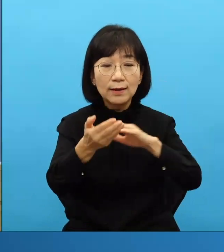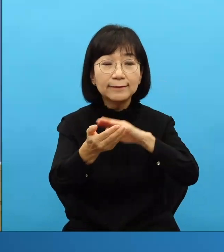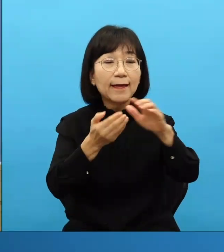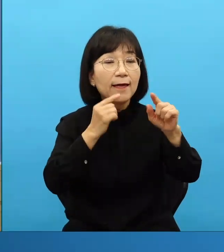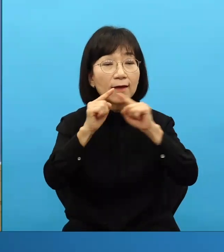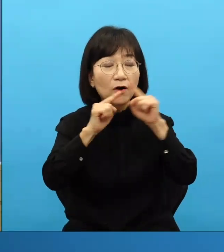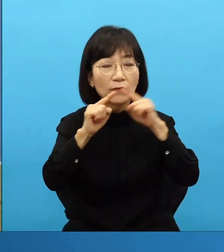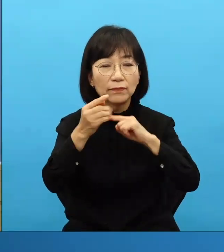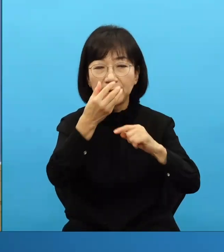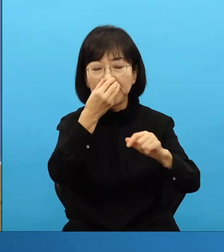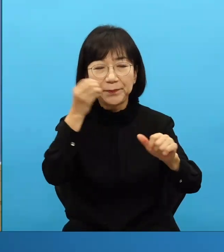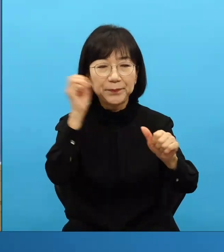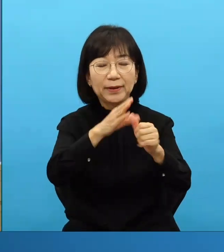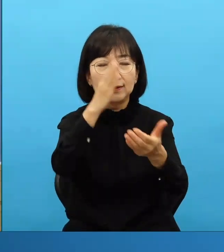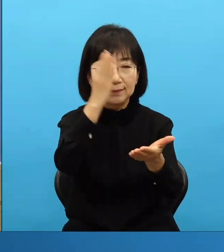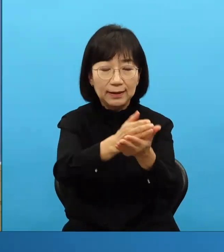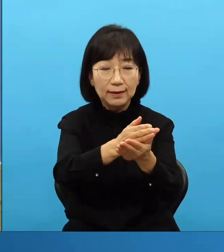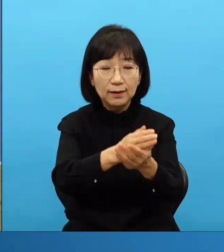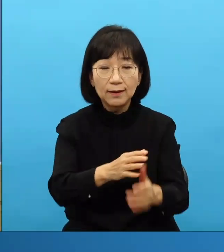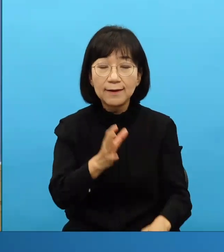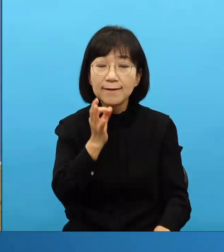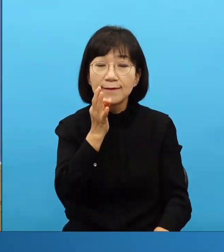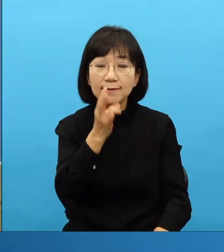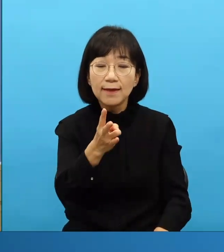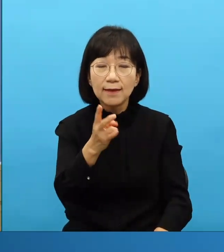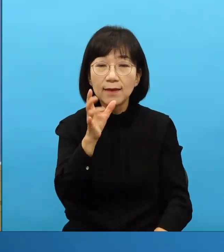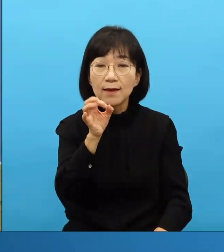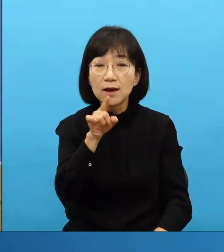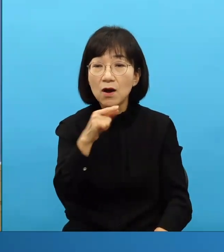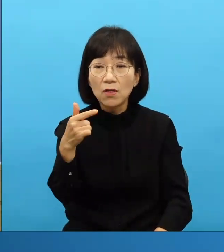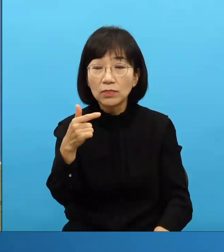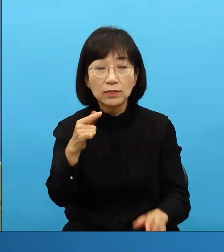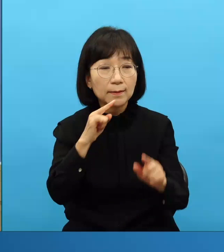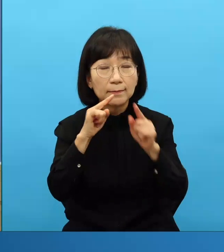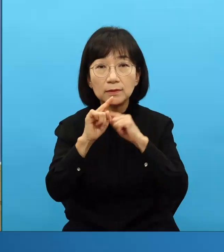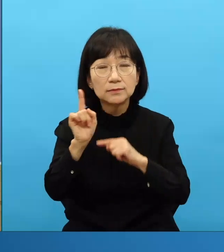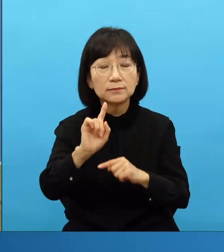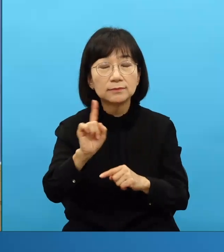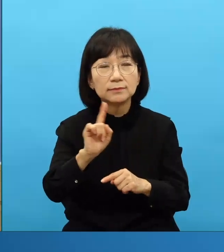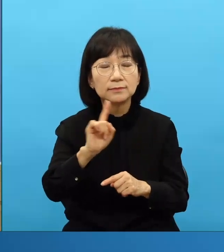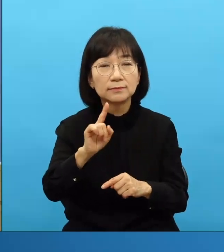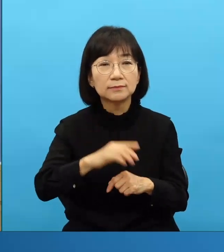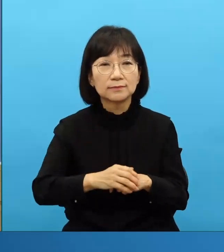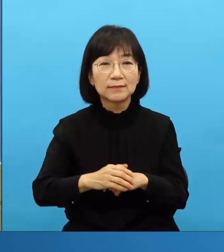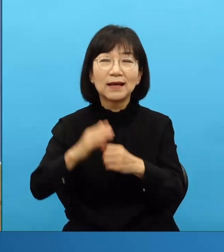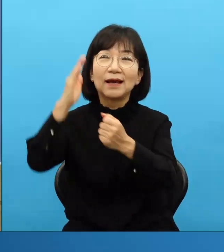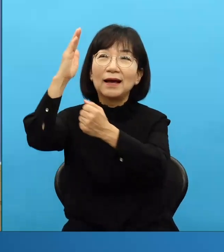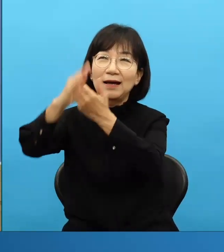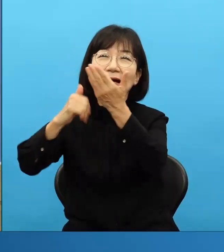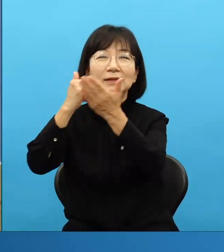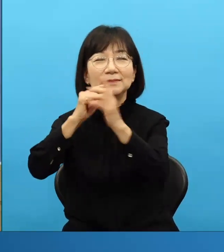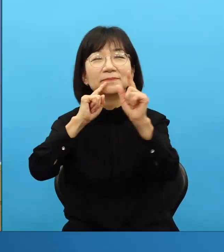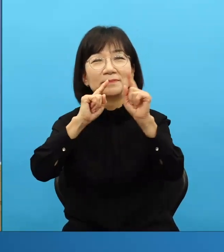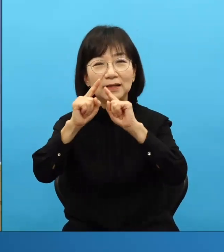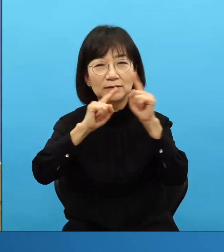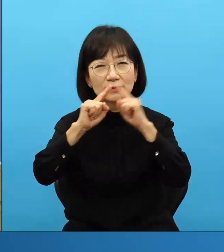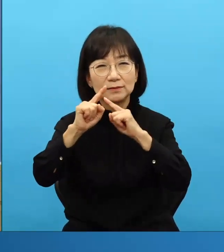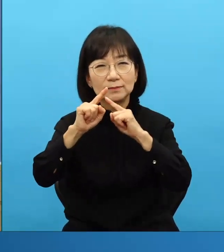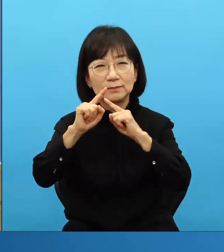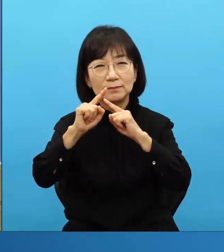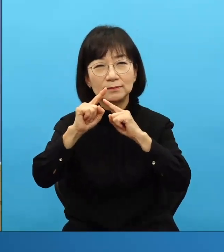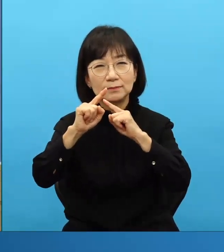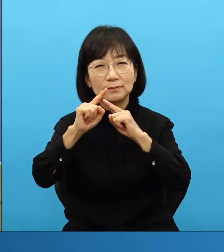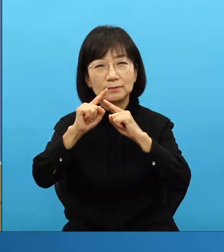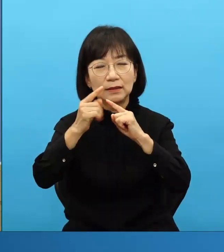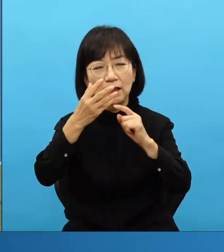do not treat prophecies with contempt. 예언이 뭐죠? What does that mean, a prophecy? 예언의 말씀, The words of 하나님의 prophecy. 말씀이에요. It is the words of God.